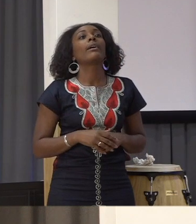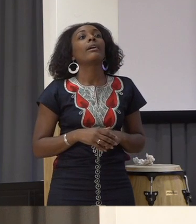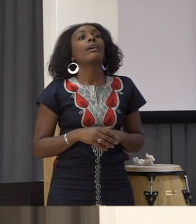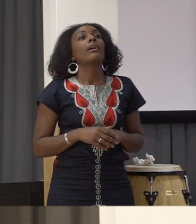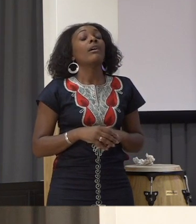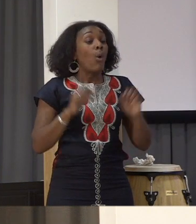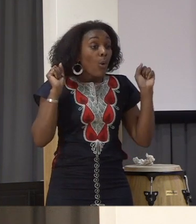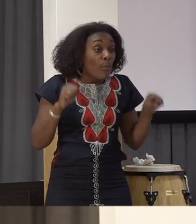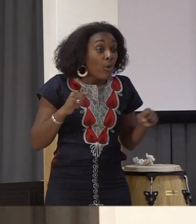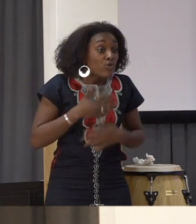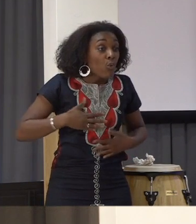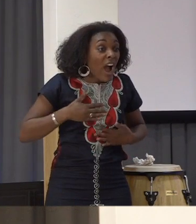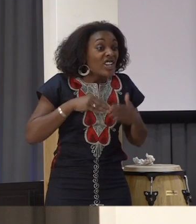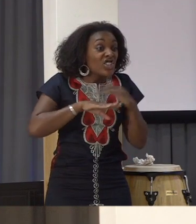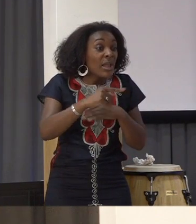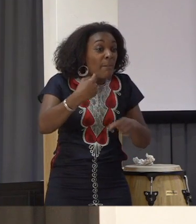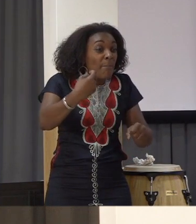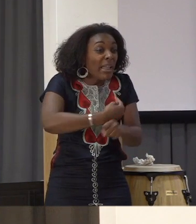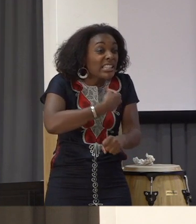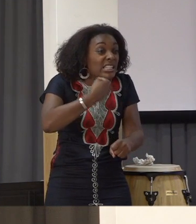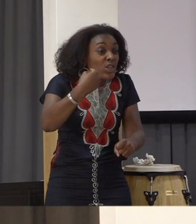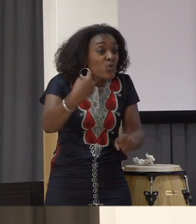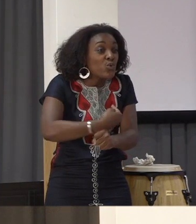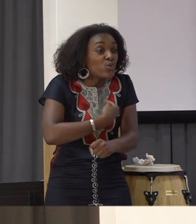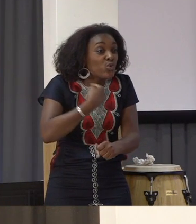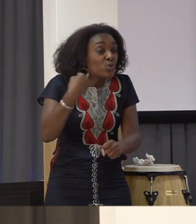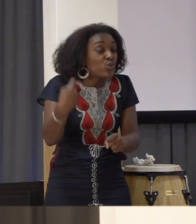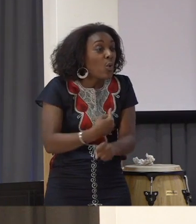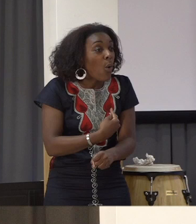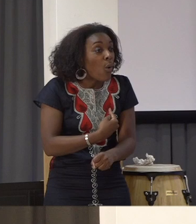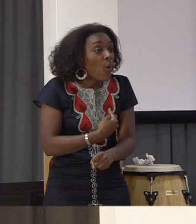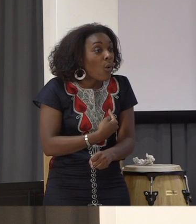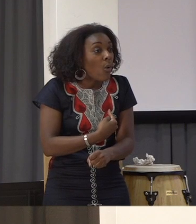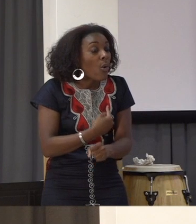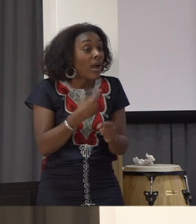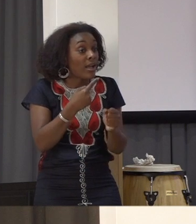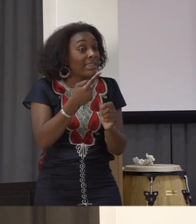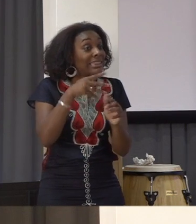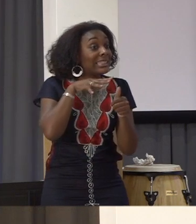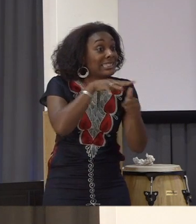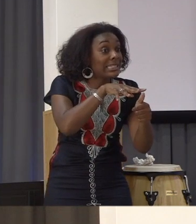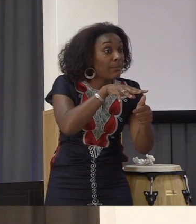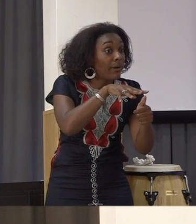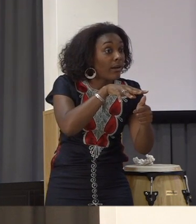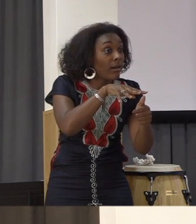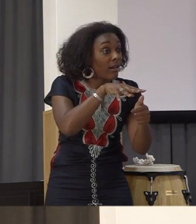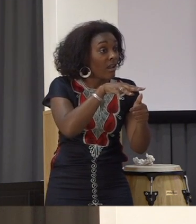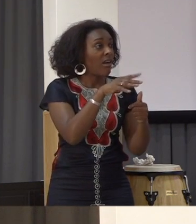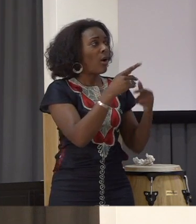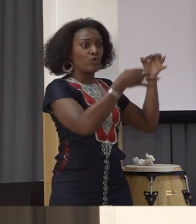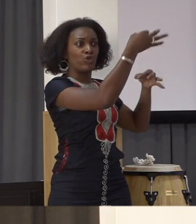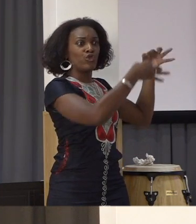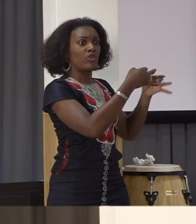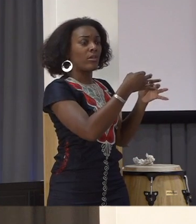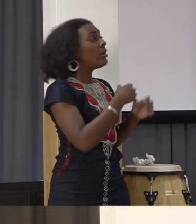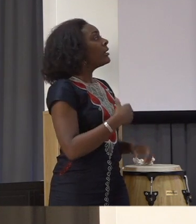persécution. Waouh! Les apôtres se retirèrent de devant le Sanhédrin, joyeux d'avoir